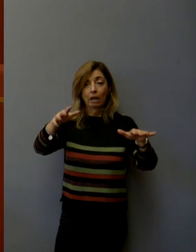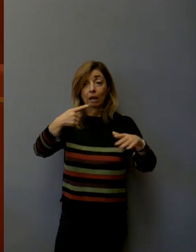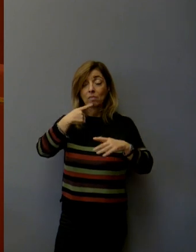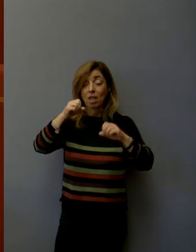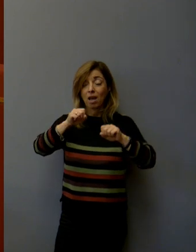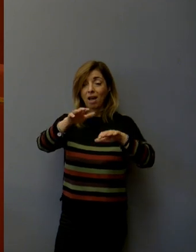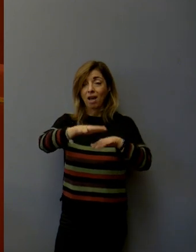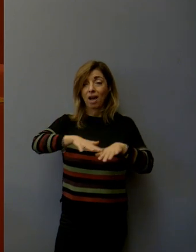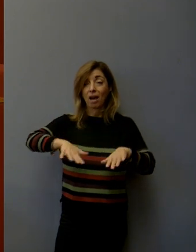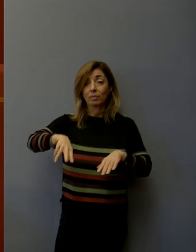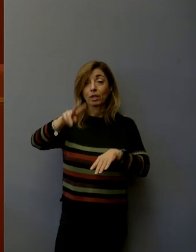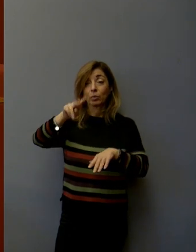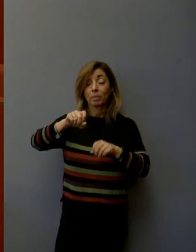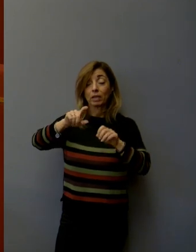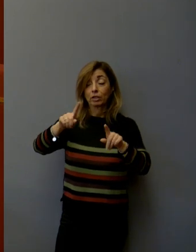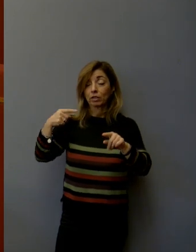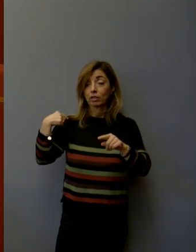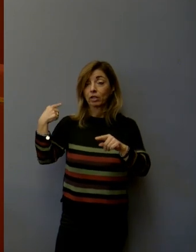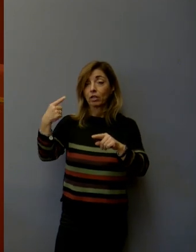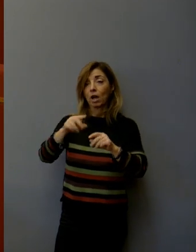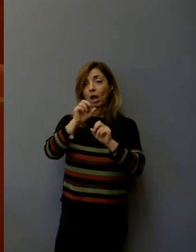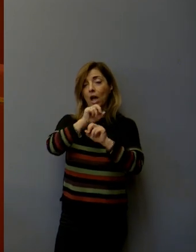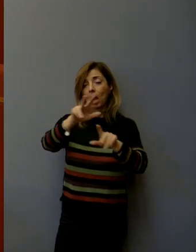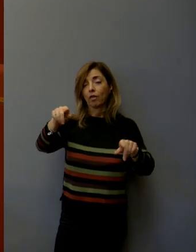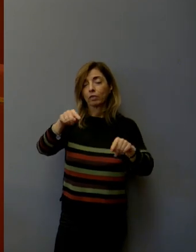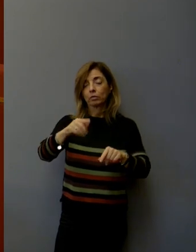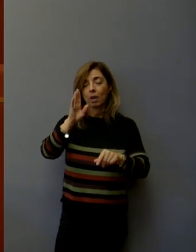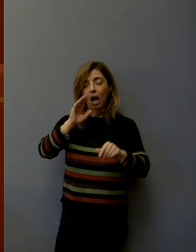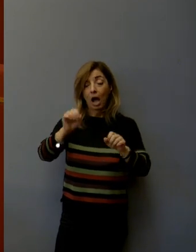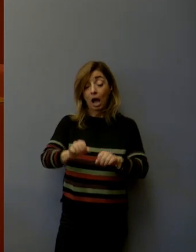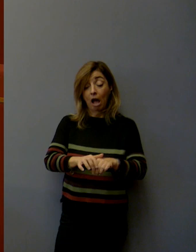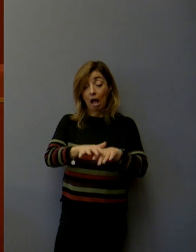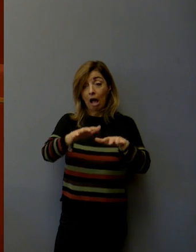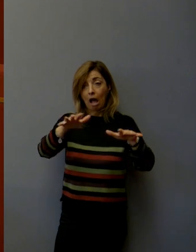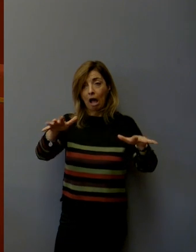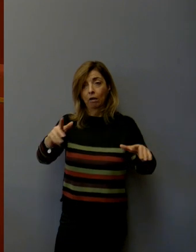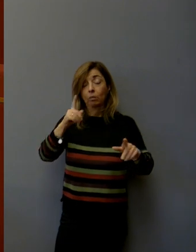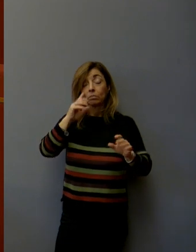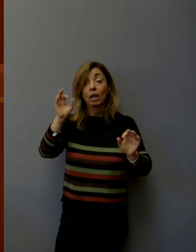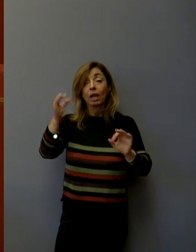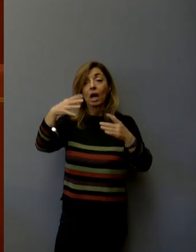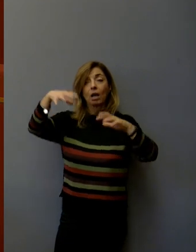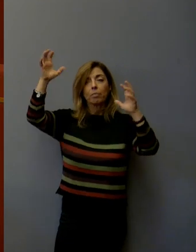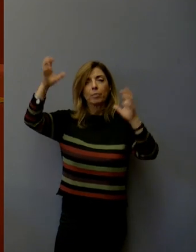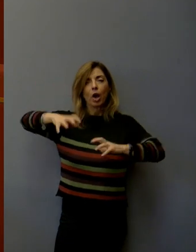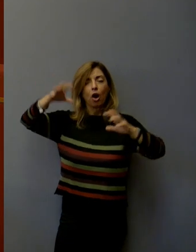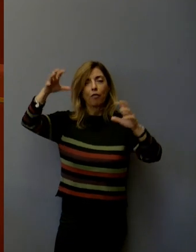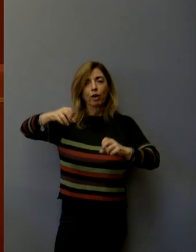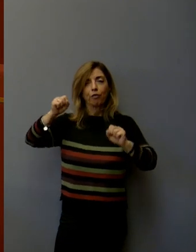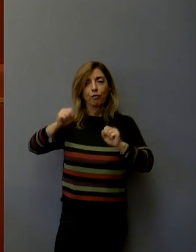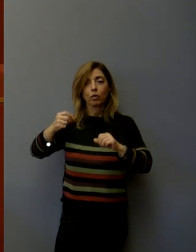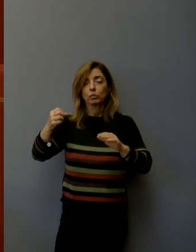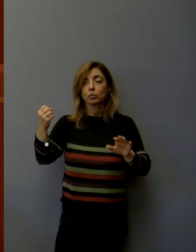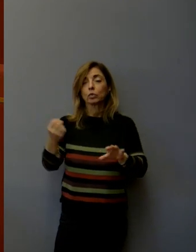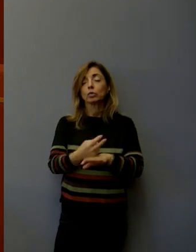2017 segnalano questi questi gravi a galla allagamenti in caso di forti piogge quindi si è verificato il 26